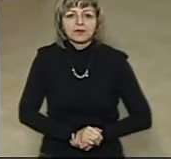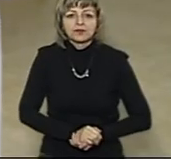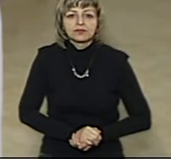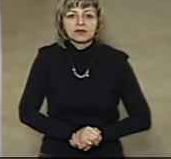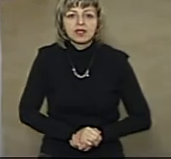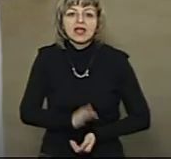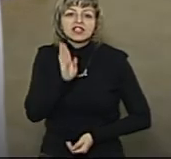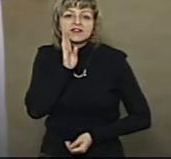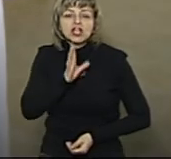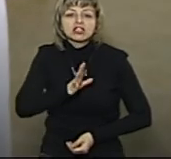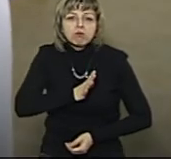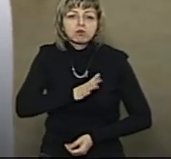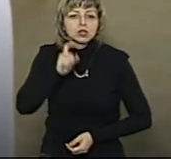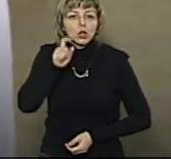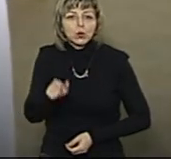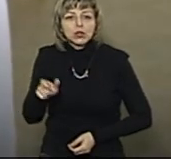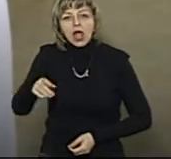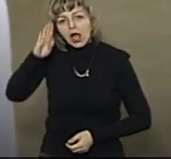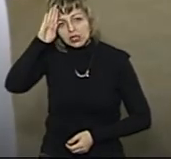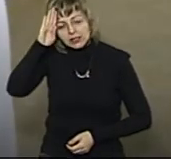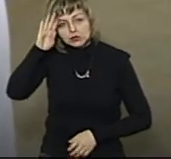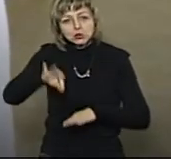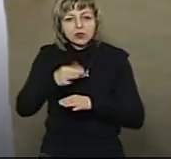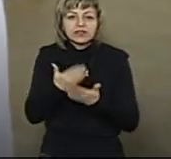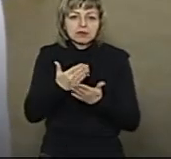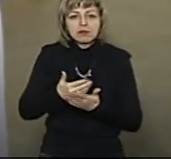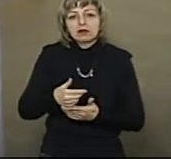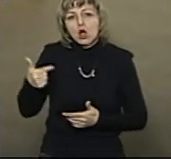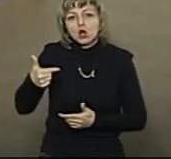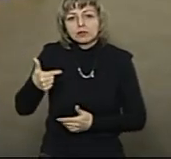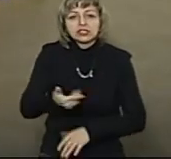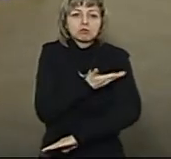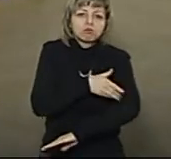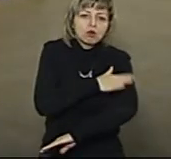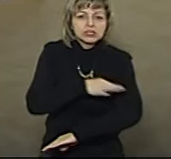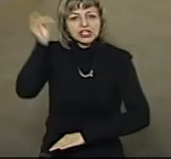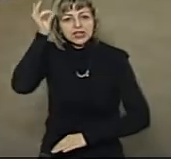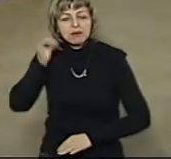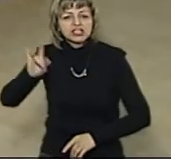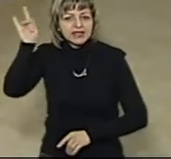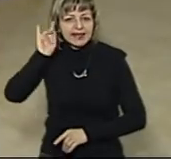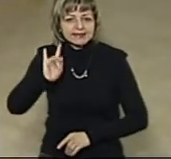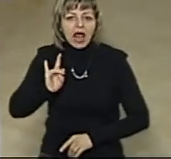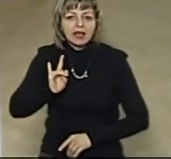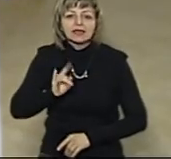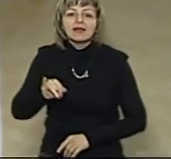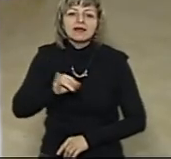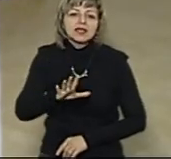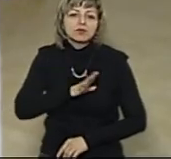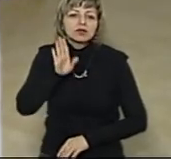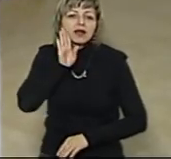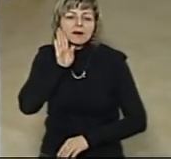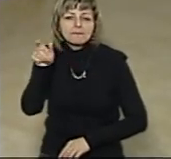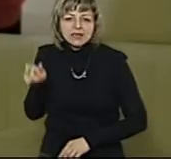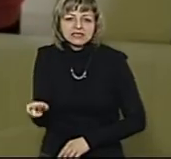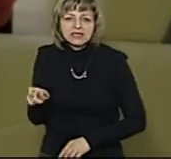були українками, але чоловік – громадянин Польщі, Німеччини, Ізраїль. І була пацієнтка